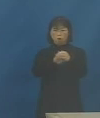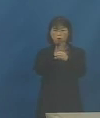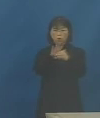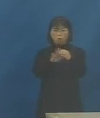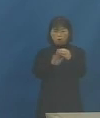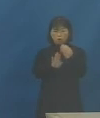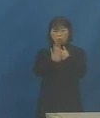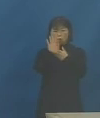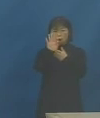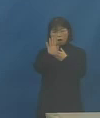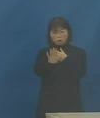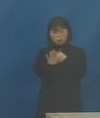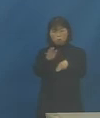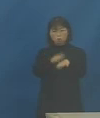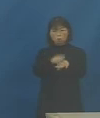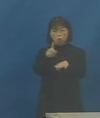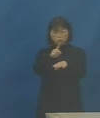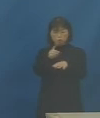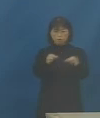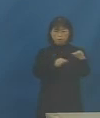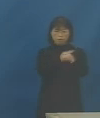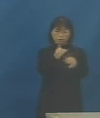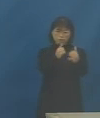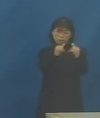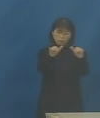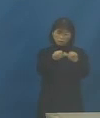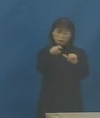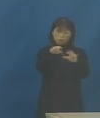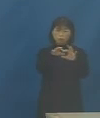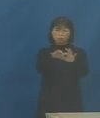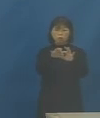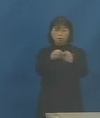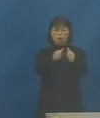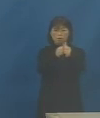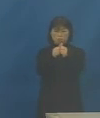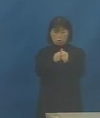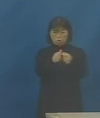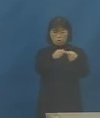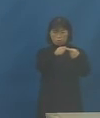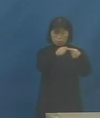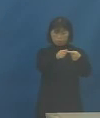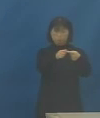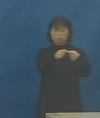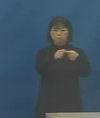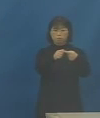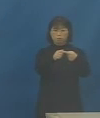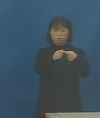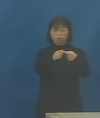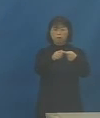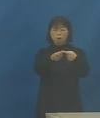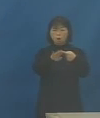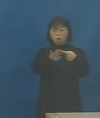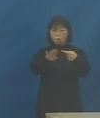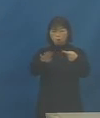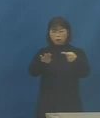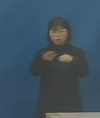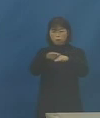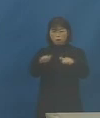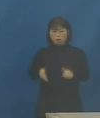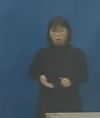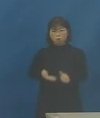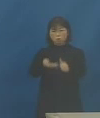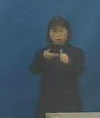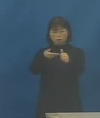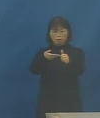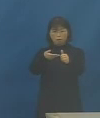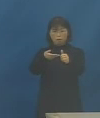の再生のことを話し合う必要があると思っていますそれからあとそのほかにも子育てえ